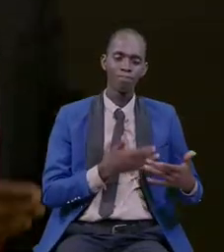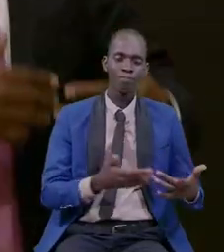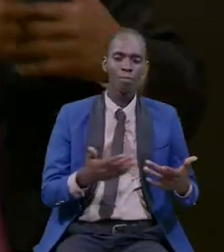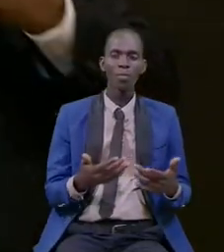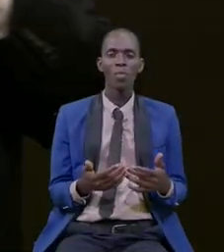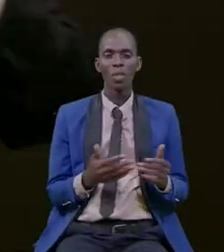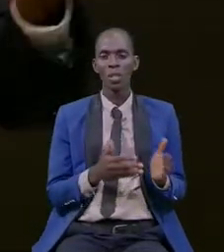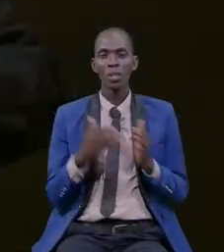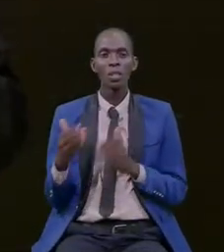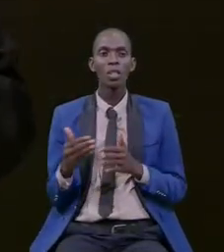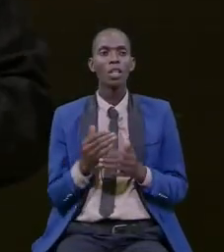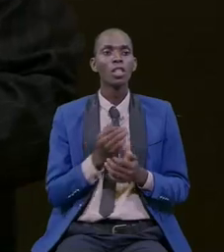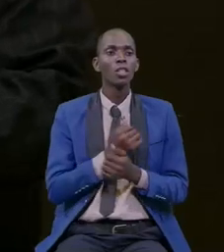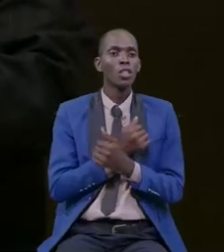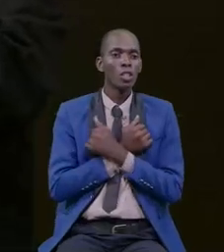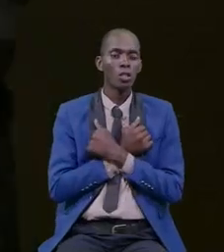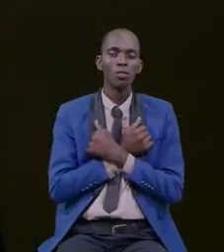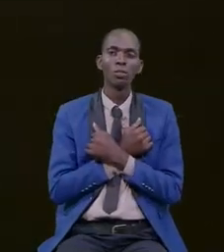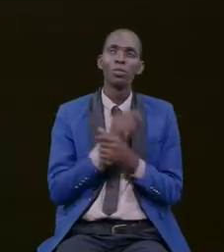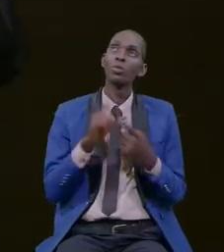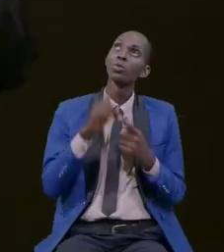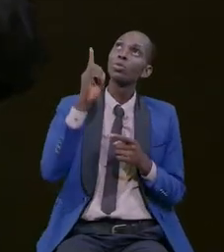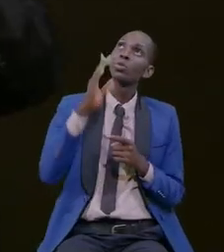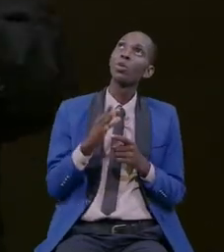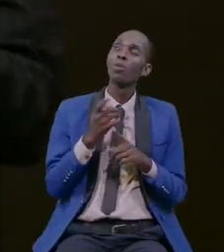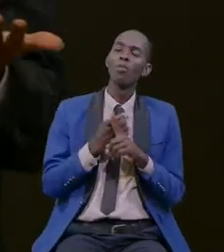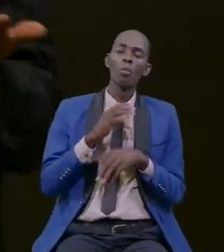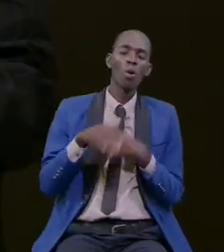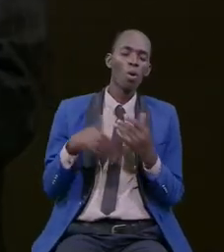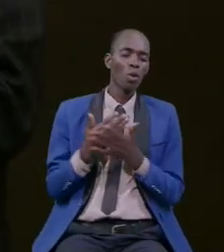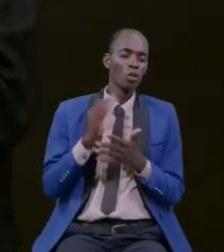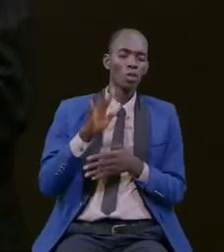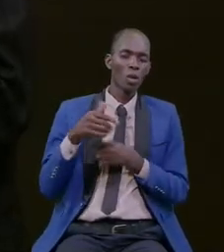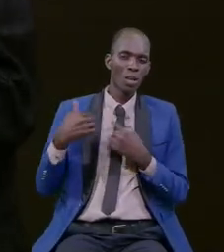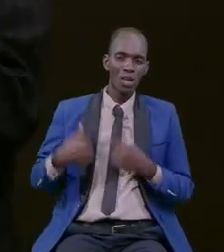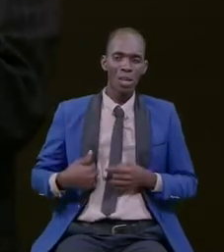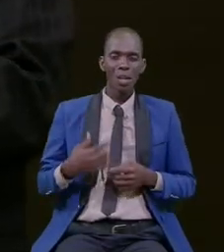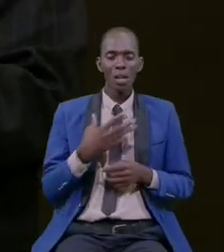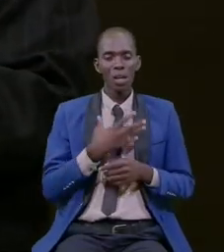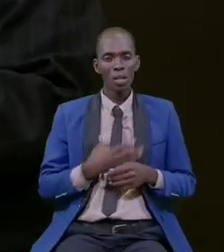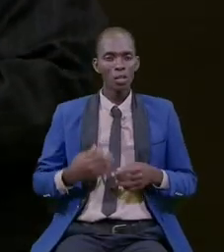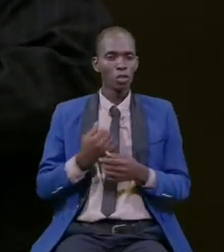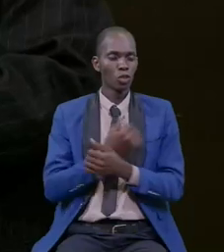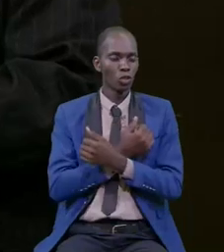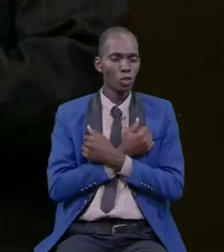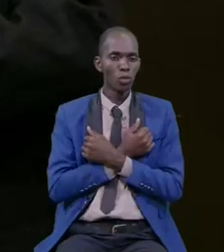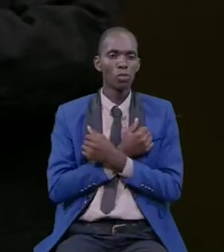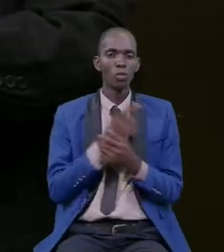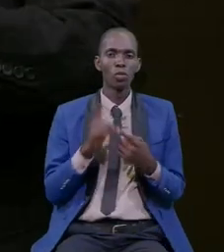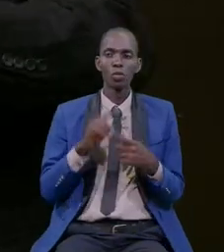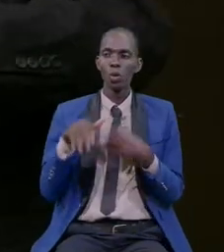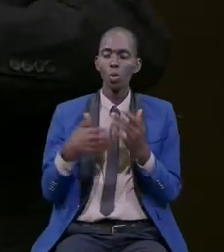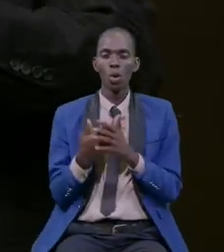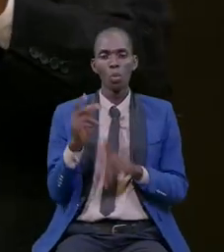envers Dieu de de la profondeur de ton cœur et l'amour envers les gens dans toute sincérité et le verset 8